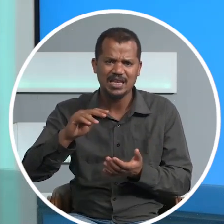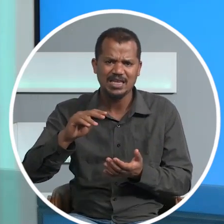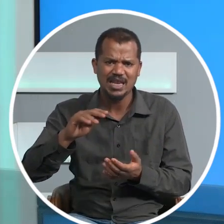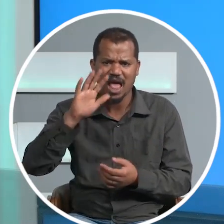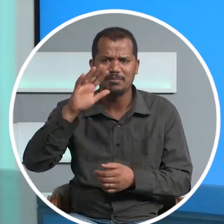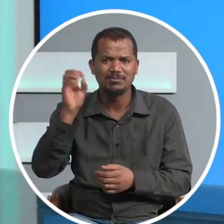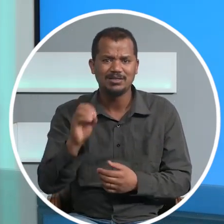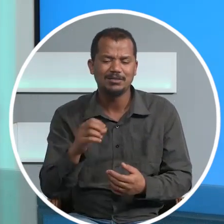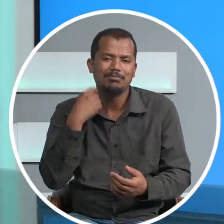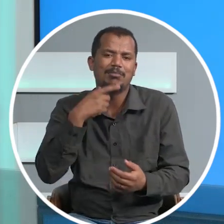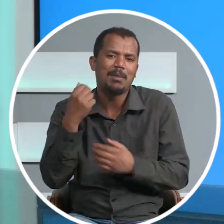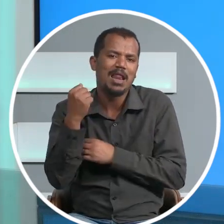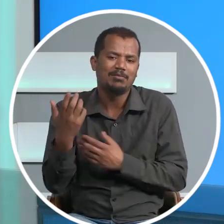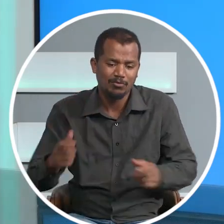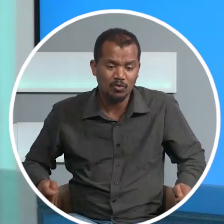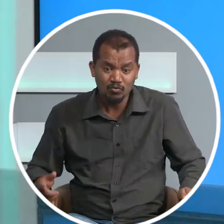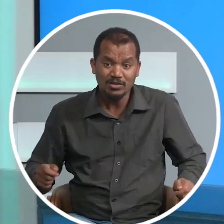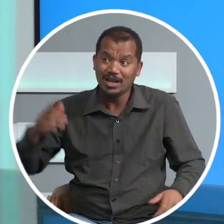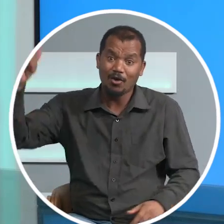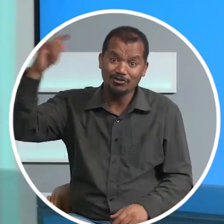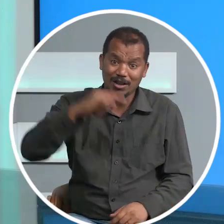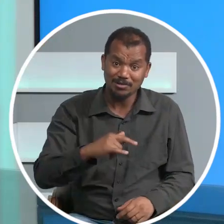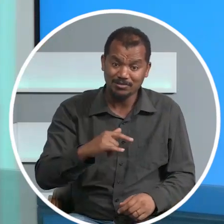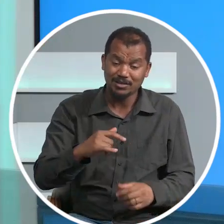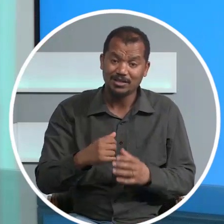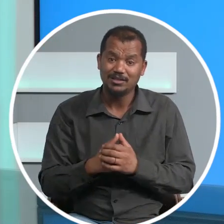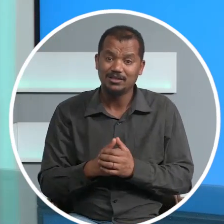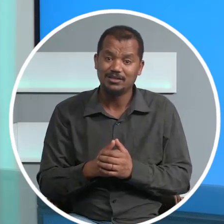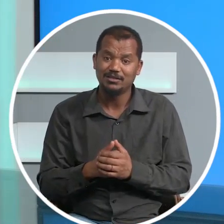5% ወሰጅነ በማናቅም ነው ዊልቸሮች ለማስገባት